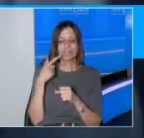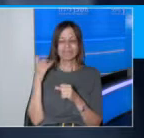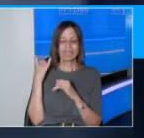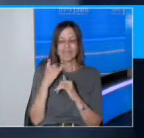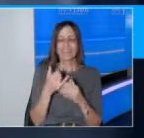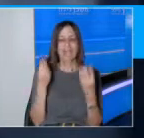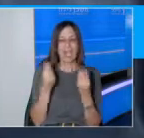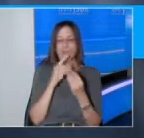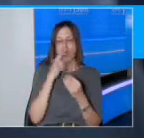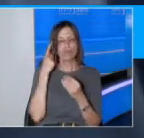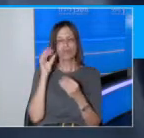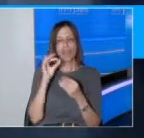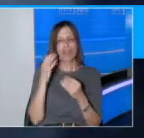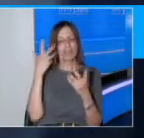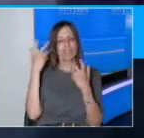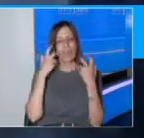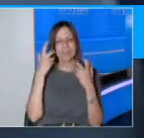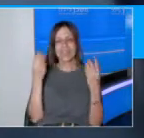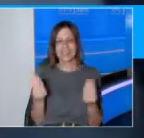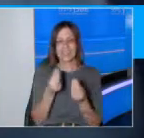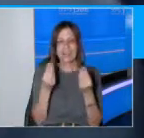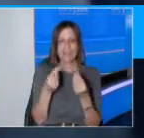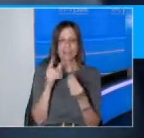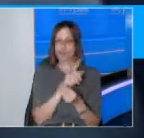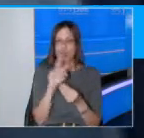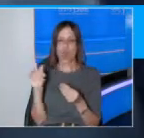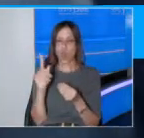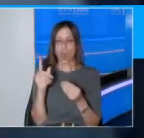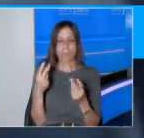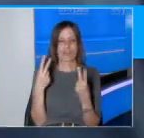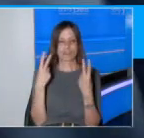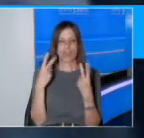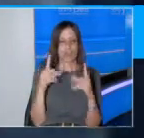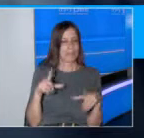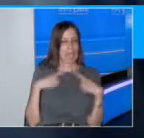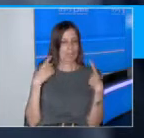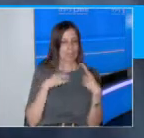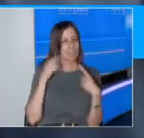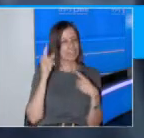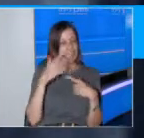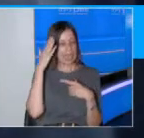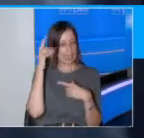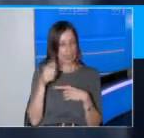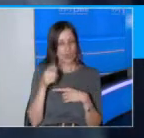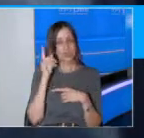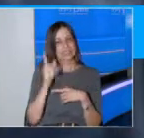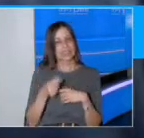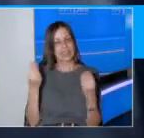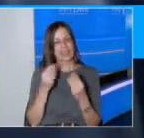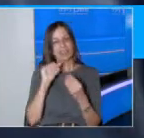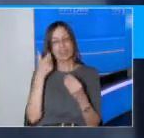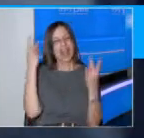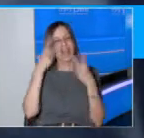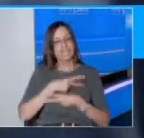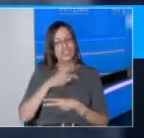לא סבירה של אינפורמציה, על דבר שהוא בסופו של דבר לא מאוד משמעותי בחיינו, אנחנו צריכים להכיר אותו, אנחנו צריכים קודם כל להבין